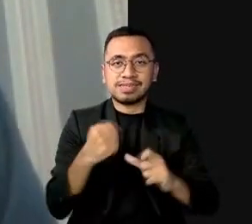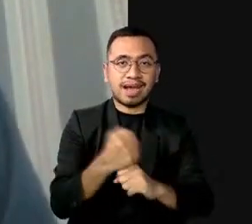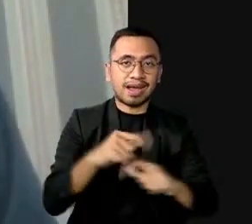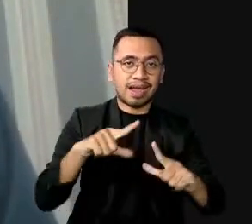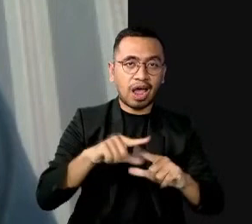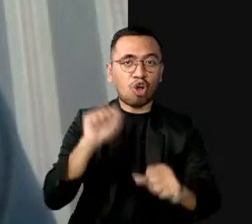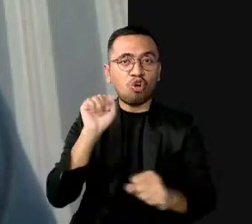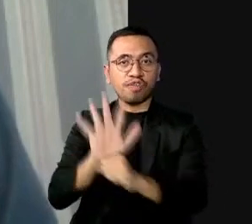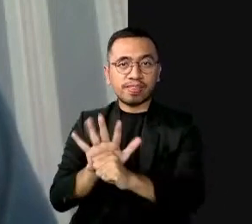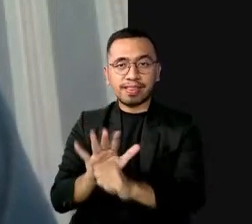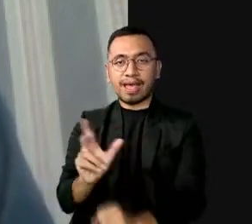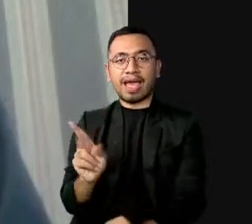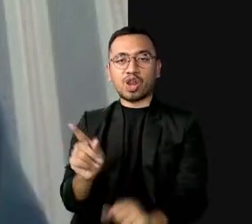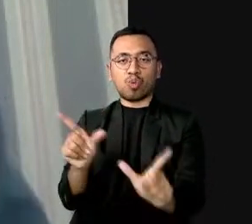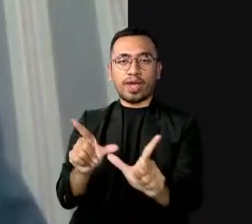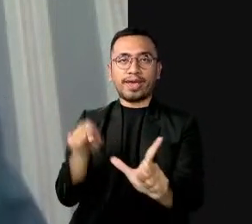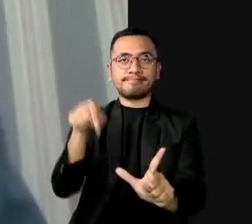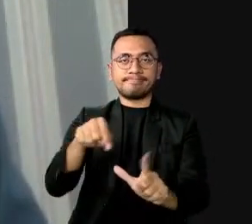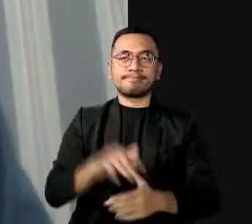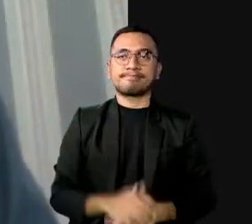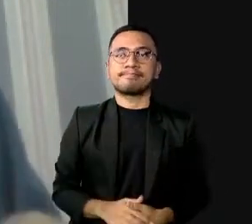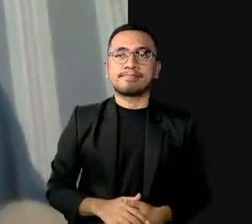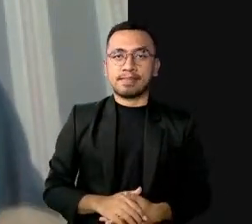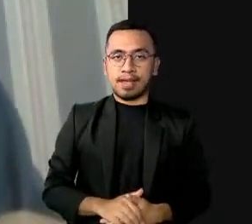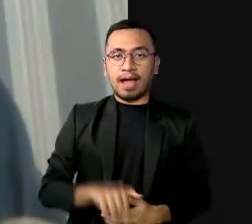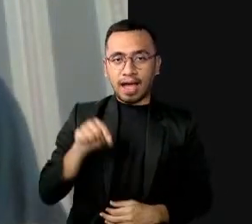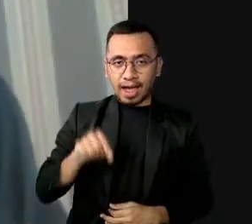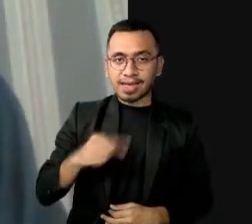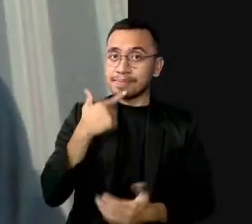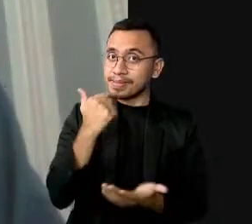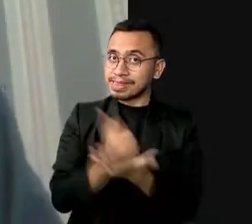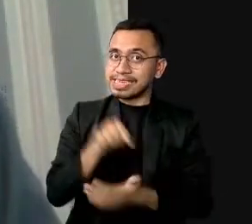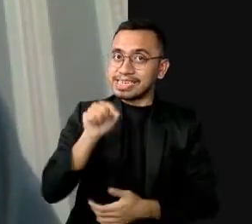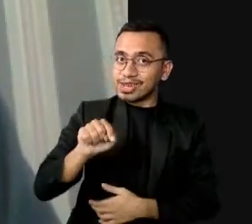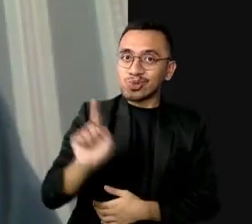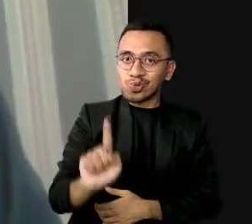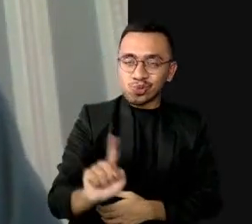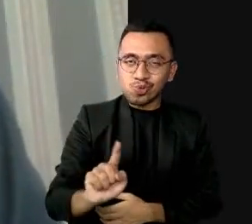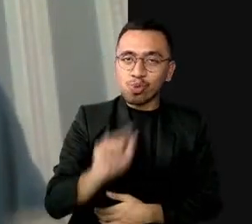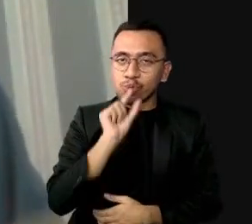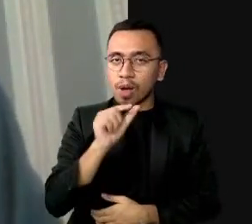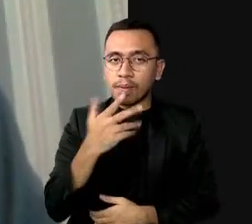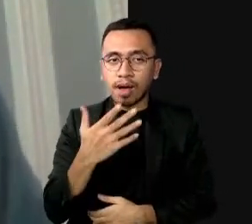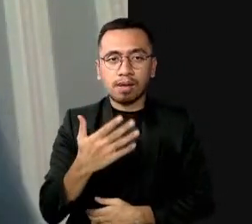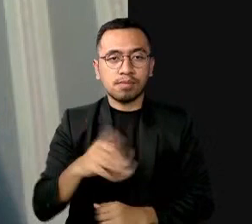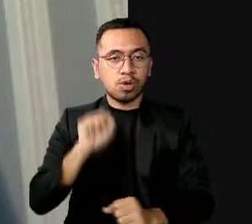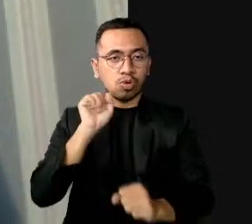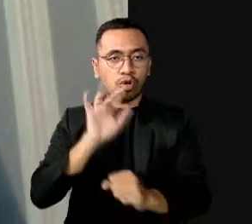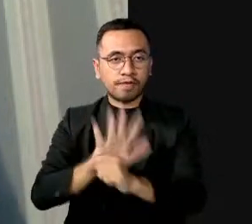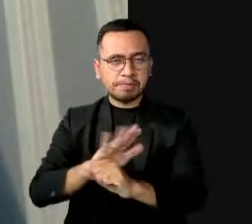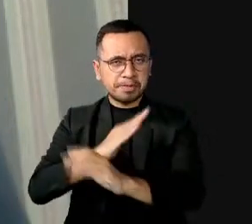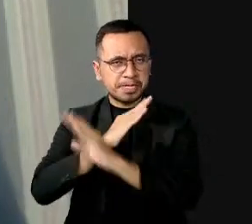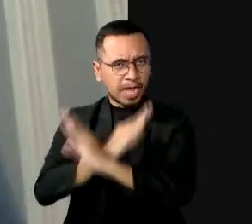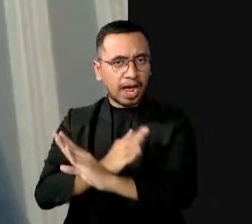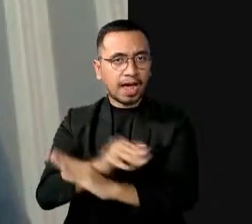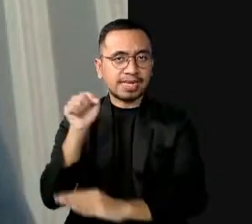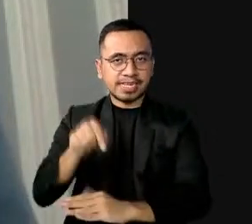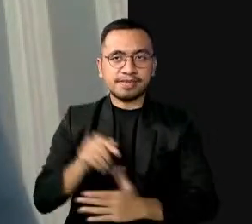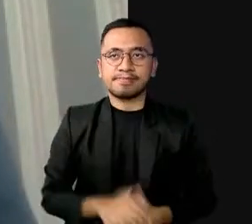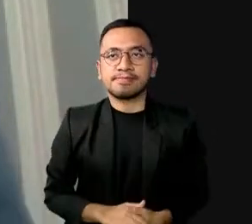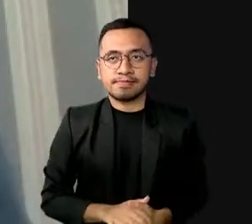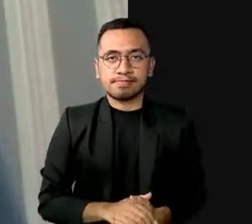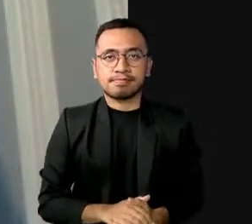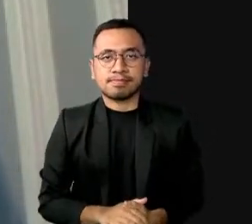itu kwini lah yang merupakan ujung tombak kita yang terdepan di dalam rangka pencegahan dan juga di